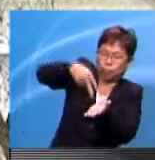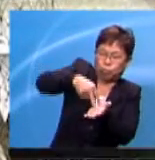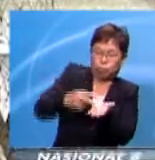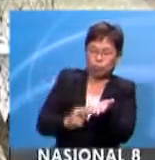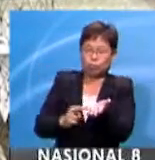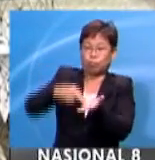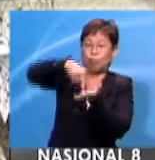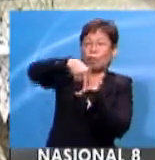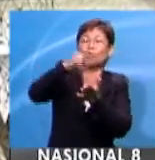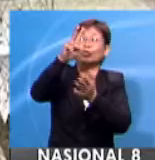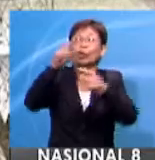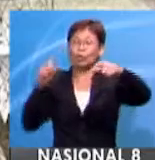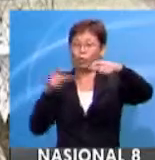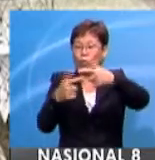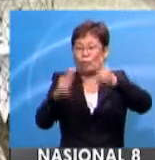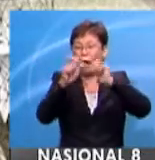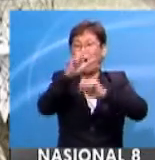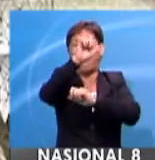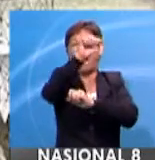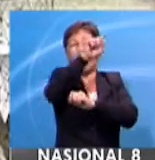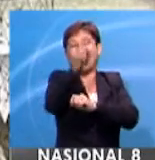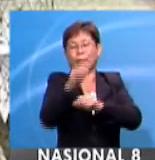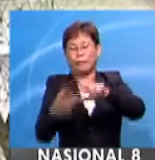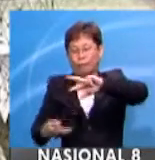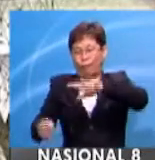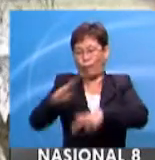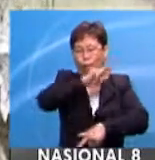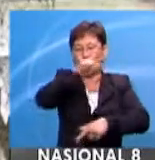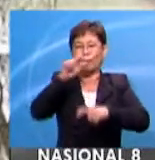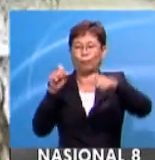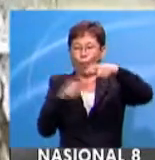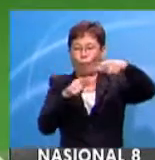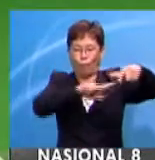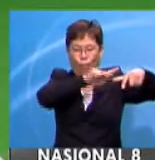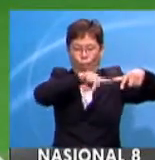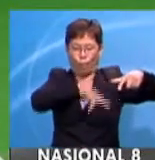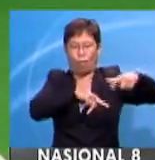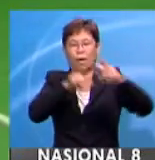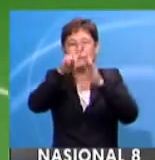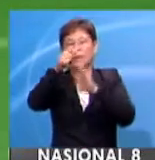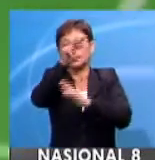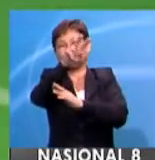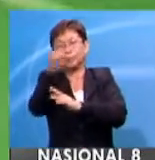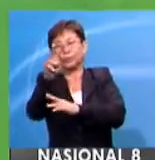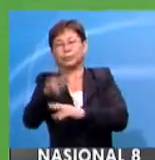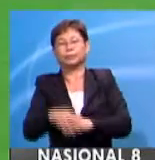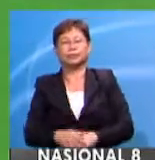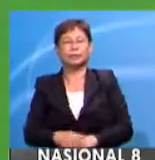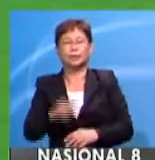2 gol pantas obat gol kedua pribadinya pada menit ke-32